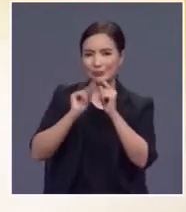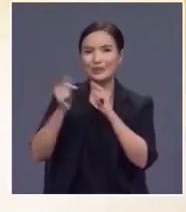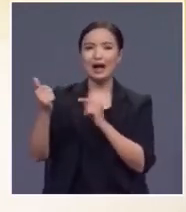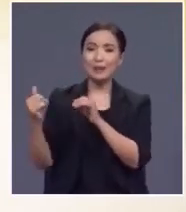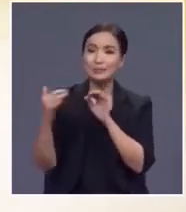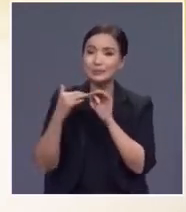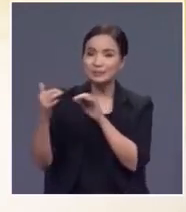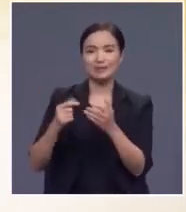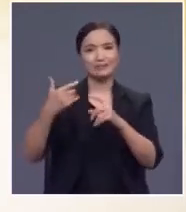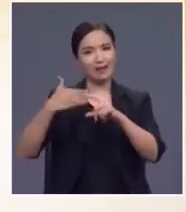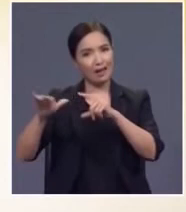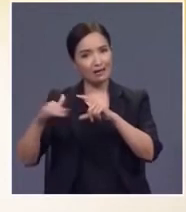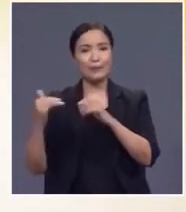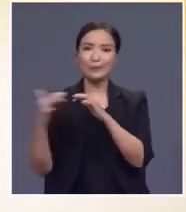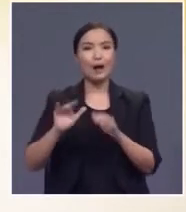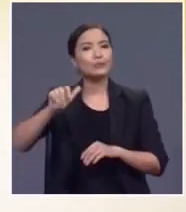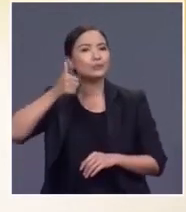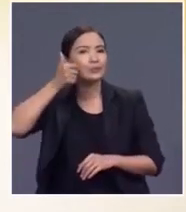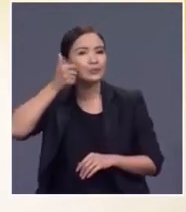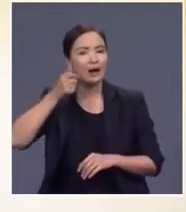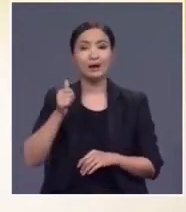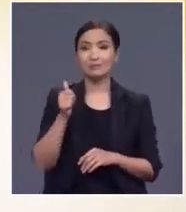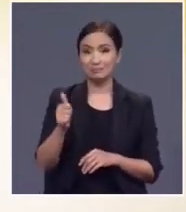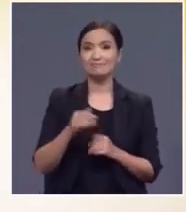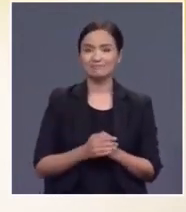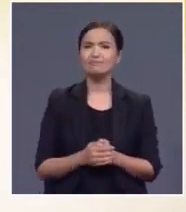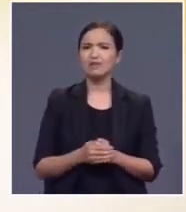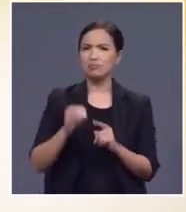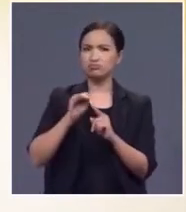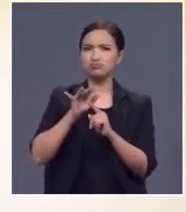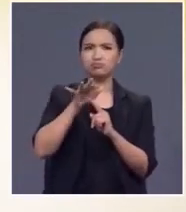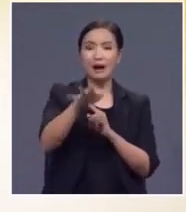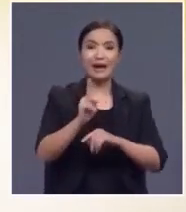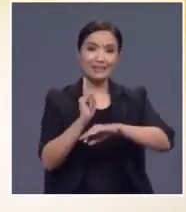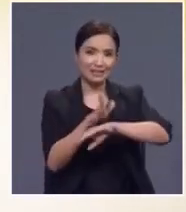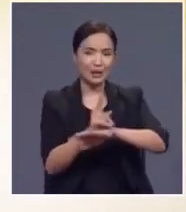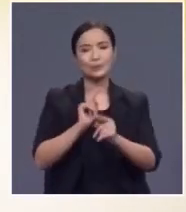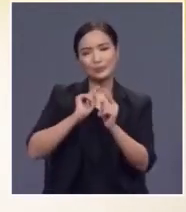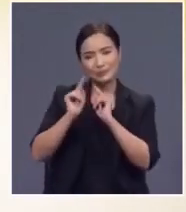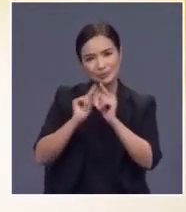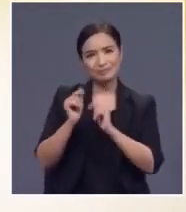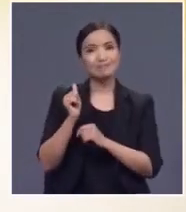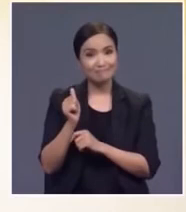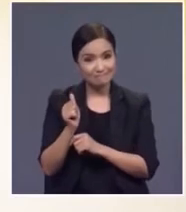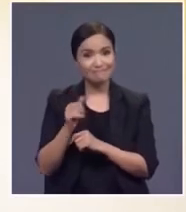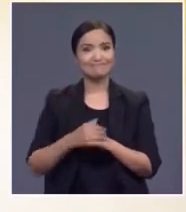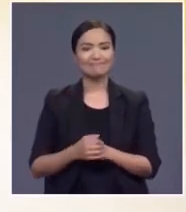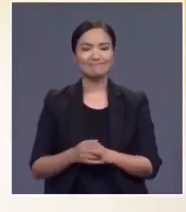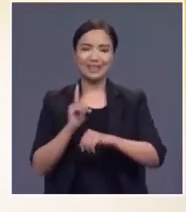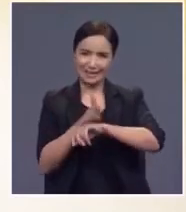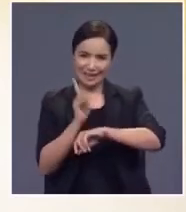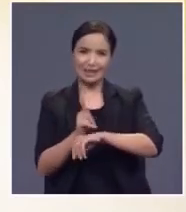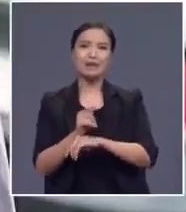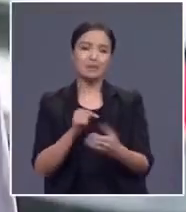แบบมั่งโทรศัพท์ไรมั่งเหมือนเนี่ยมีสัญญาณเน็ตก็คุยกันแบบทางเน็ตอะไรมั่งเหมือน